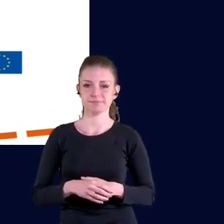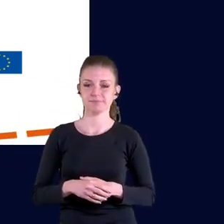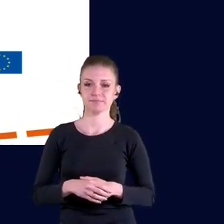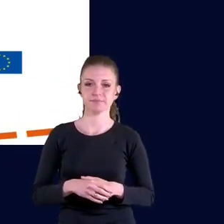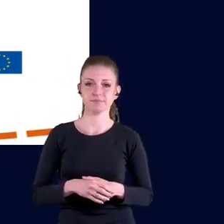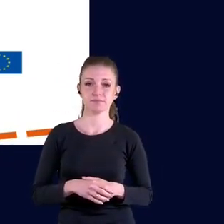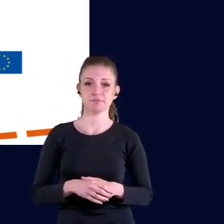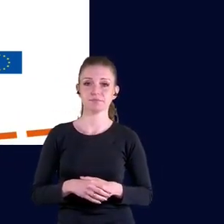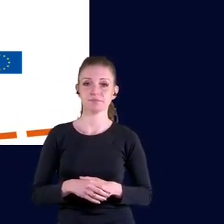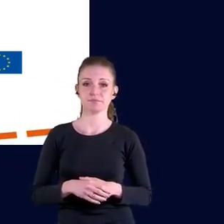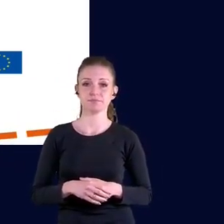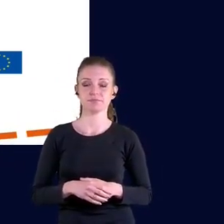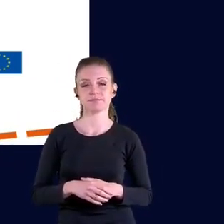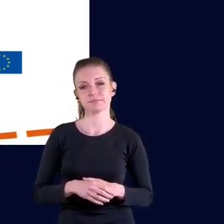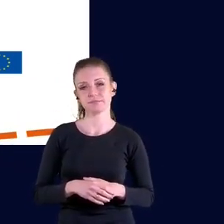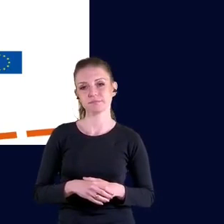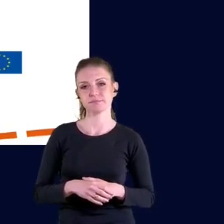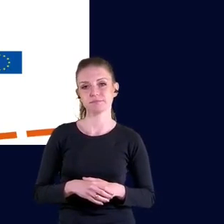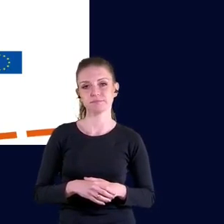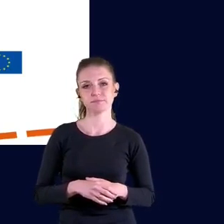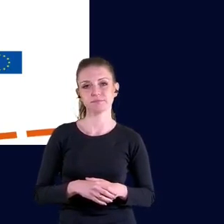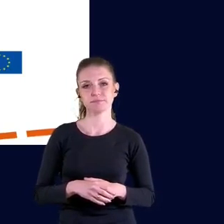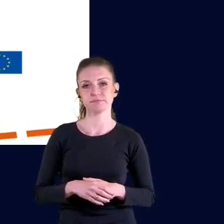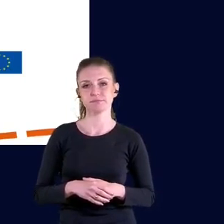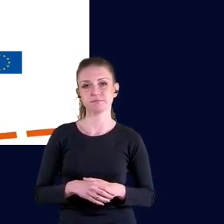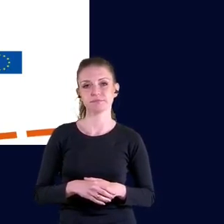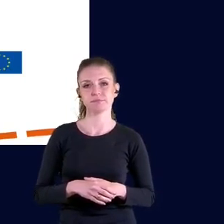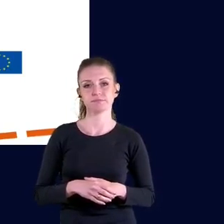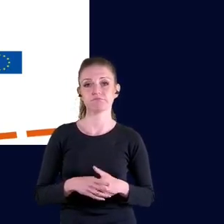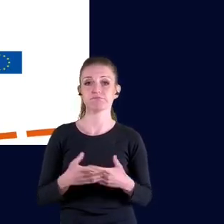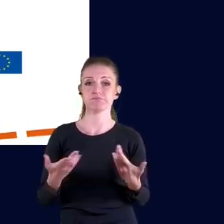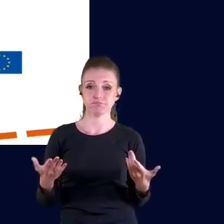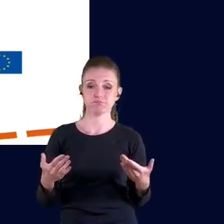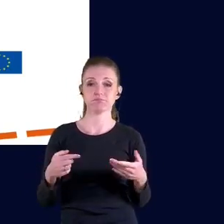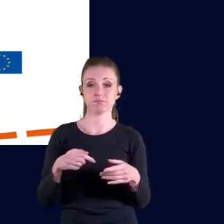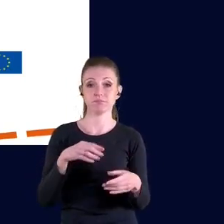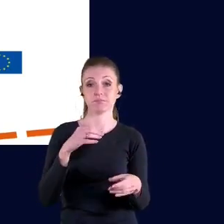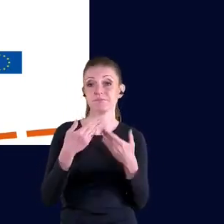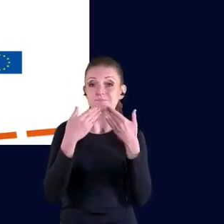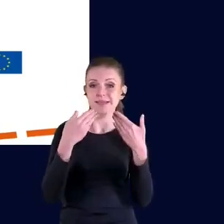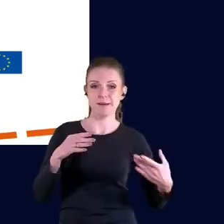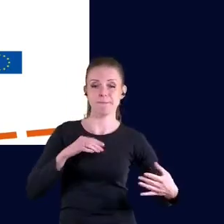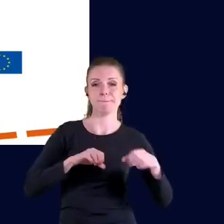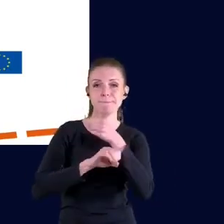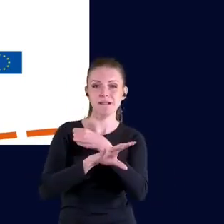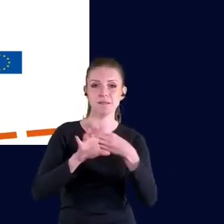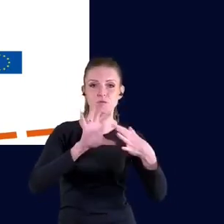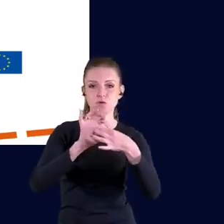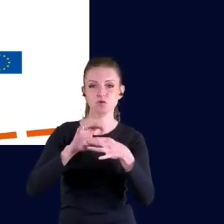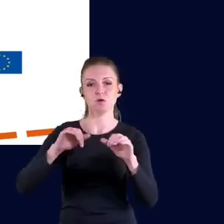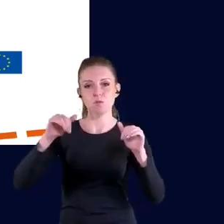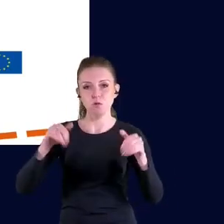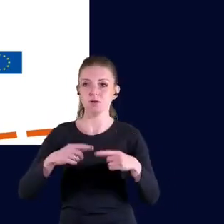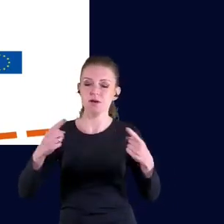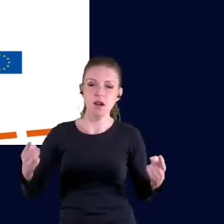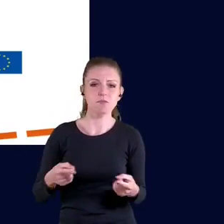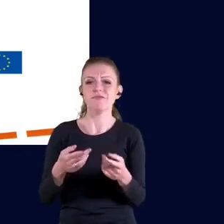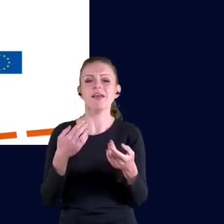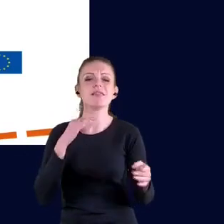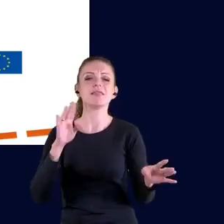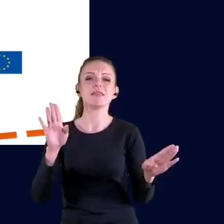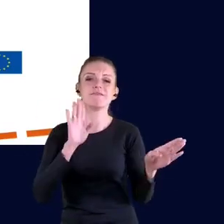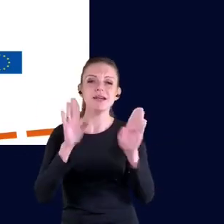uczelni podejmując w tym celu różnorakie działania marketingowe wykorzystując takie serwisy jak Facebook